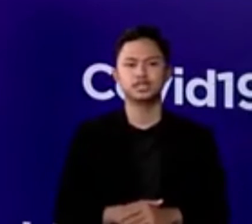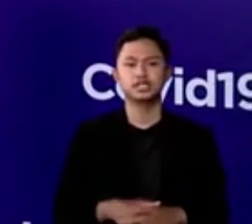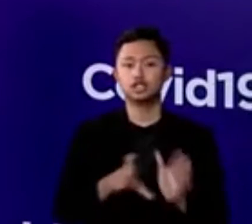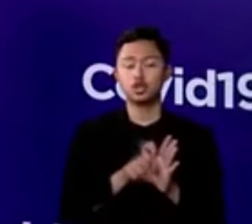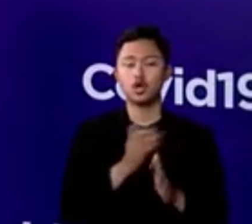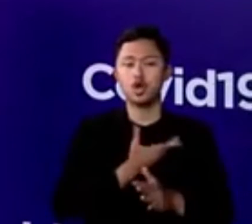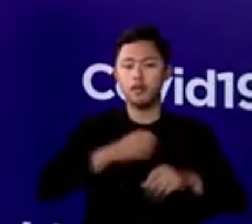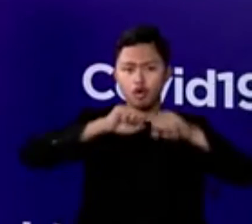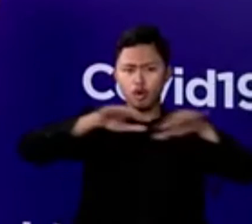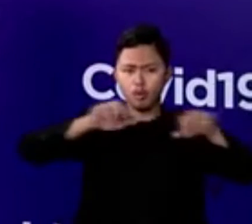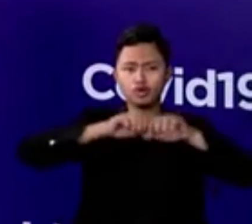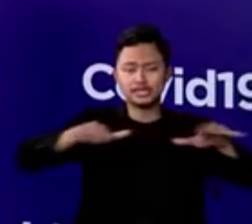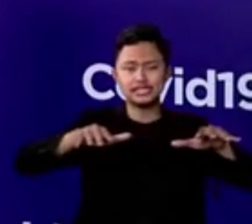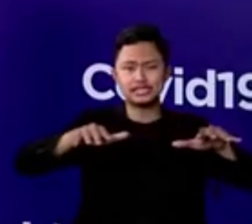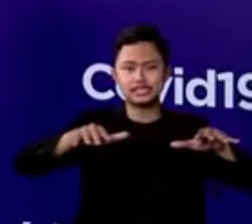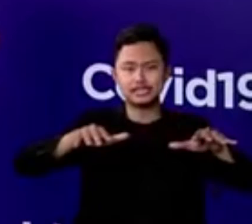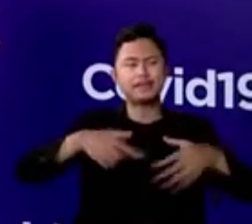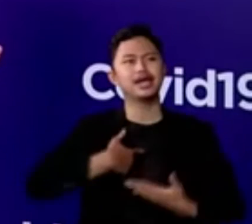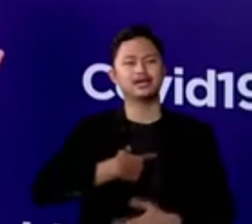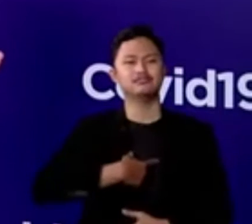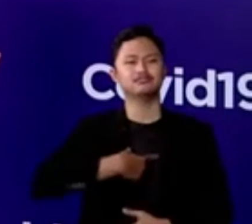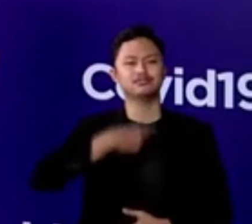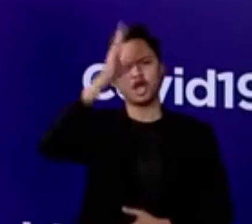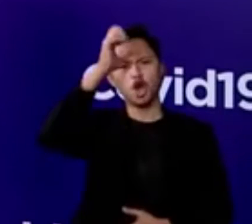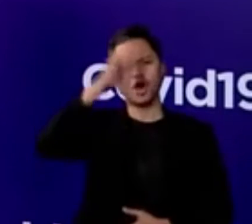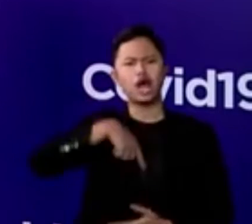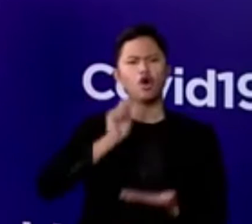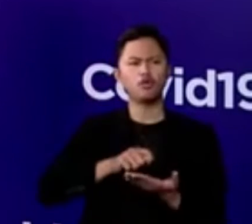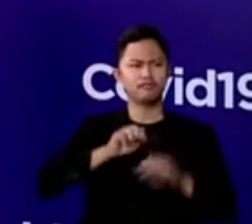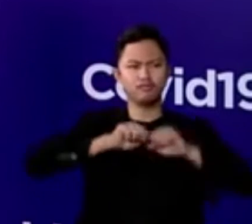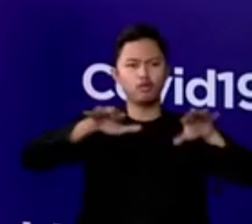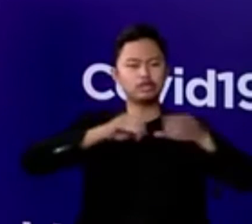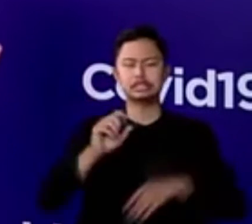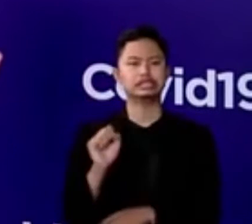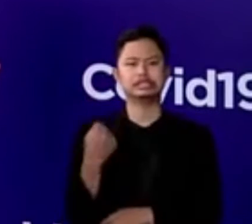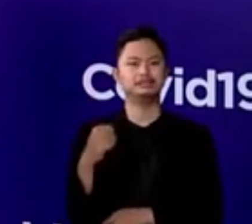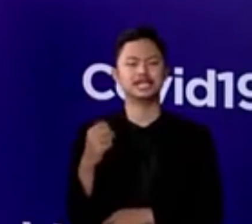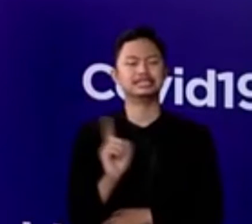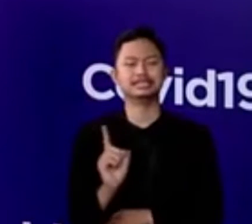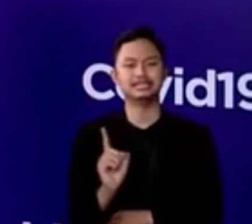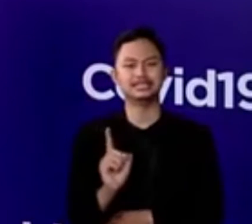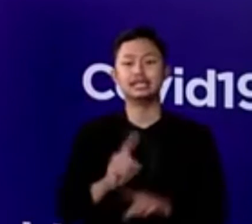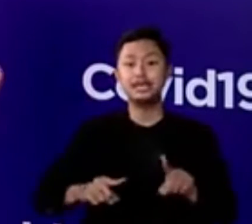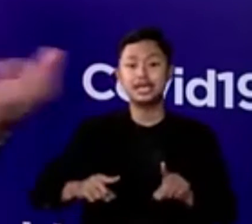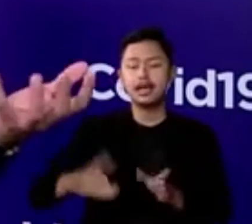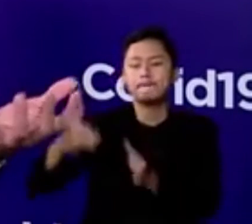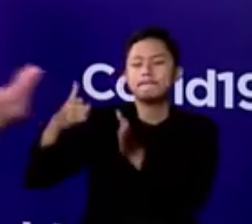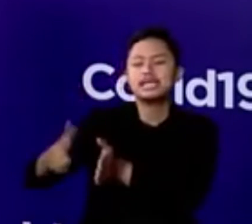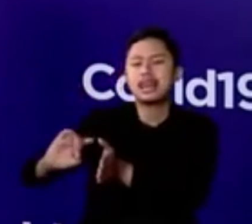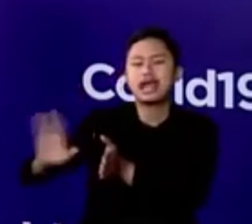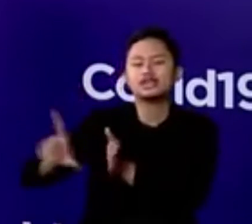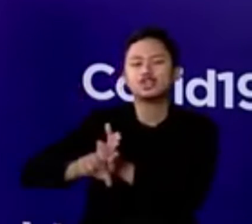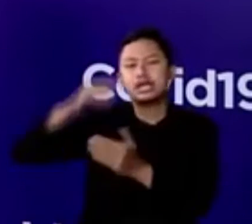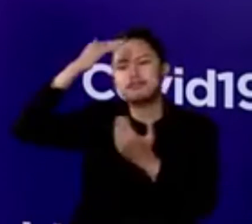promosi ia mungkin kalau kalau lahirkan memang gak bisa promosi ya gitu kan Tapi kalau misalnya di bidang lain ketika kita mau promosi boot di